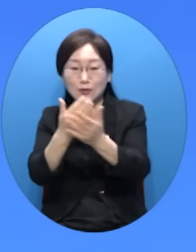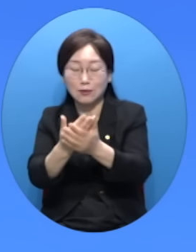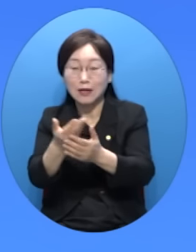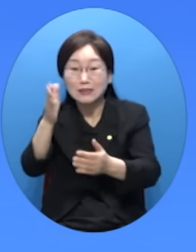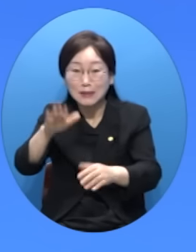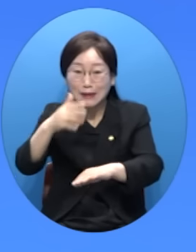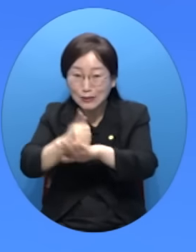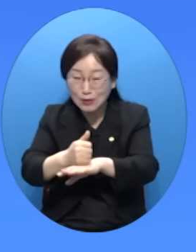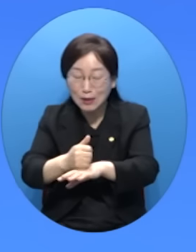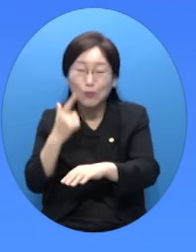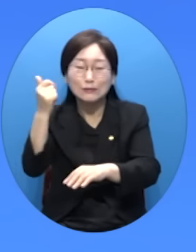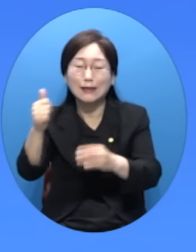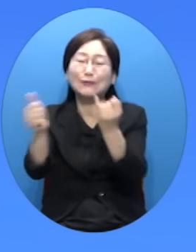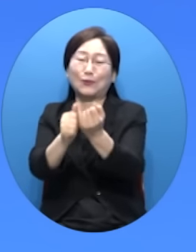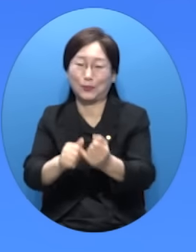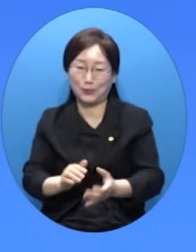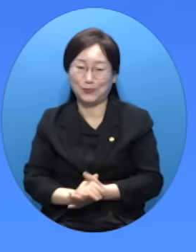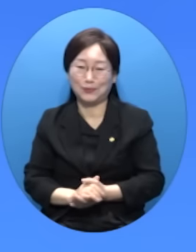목사입니다.